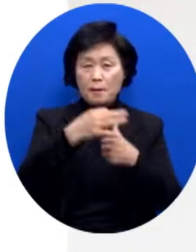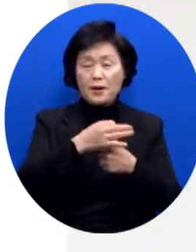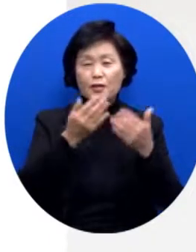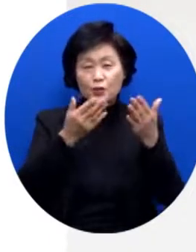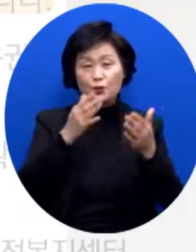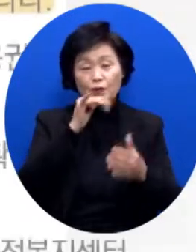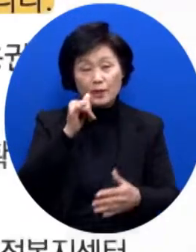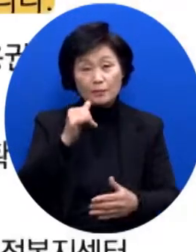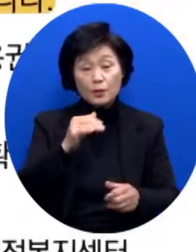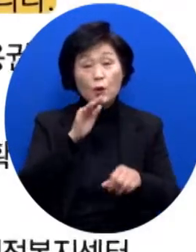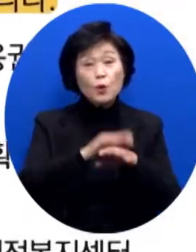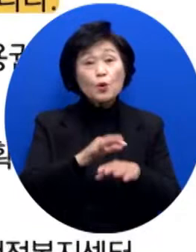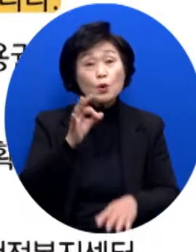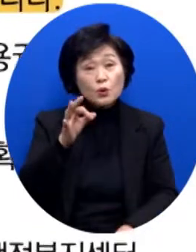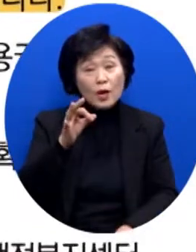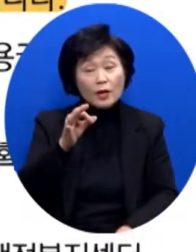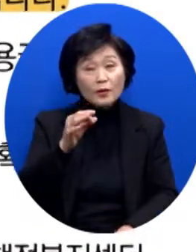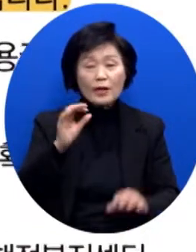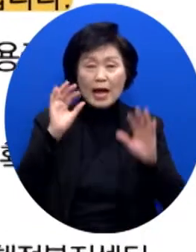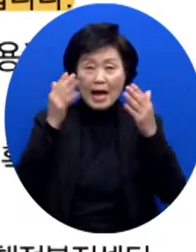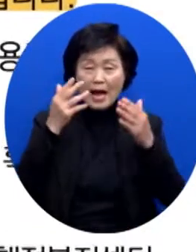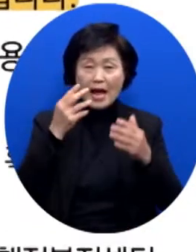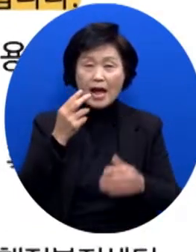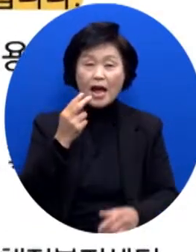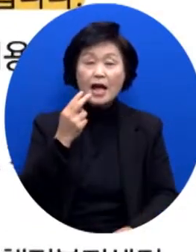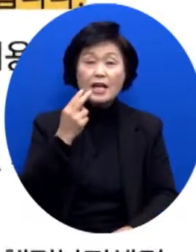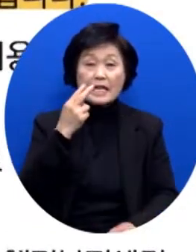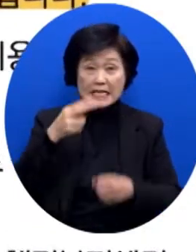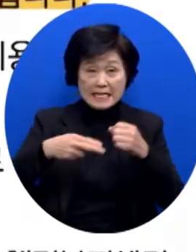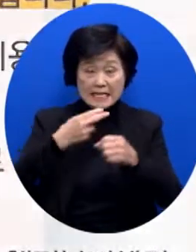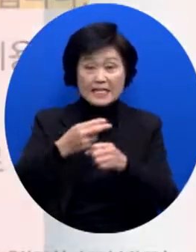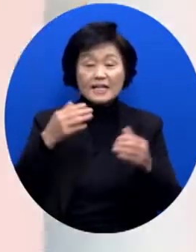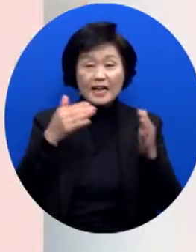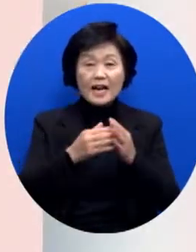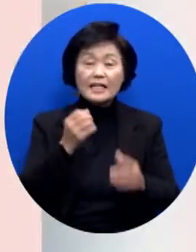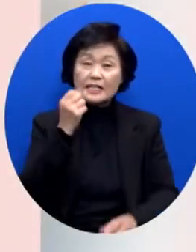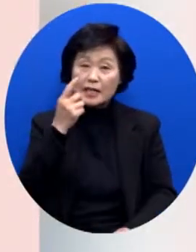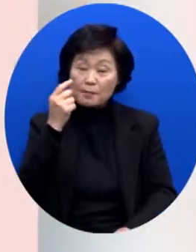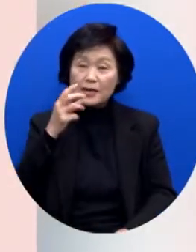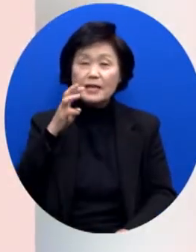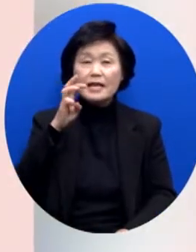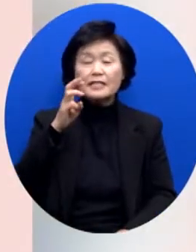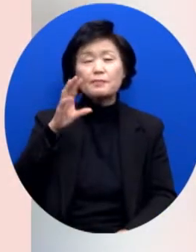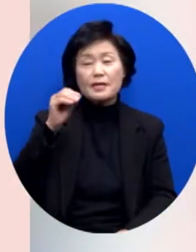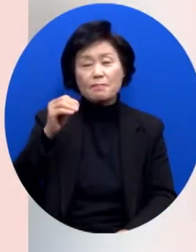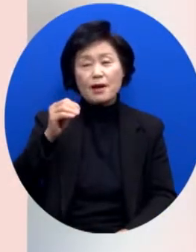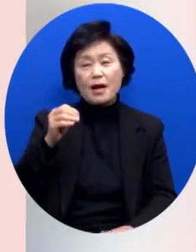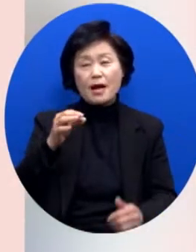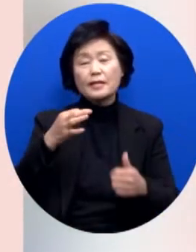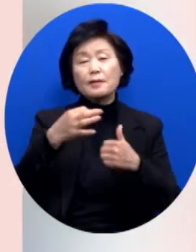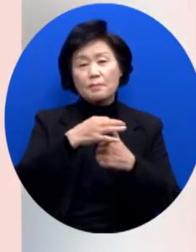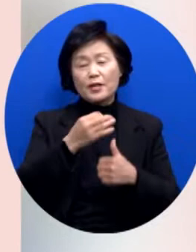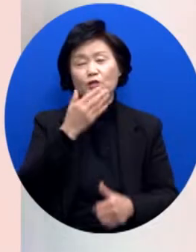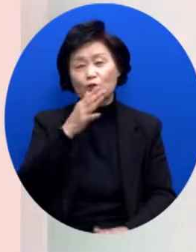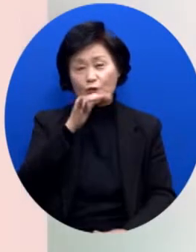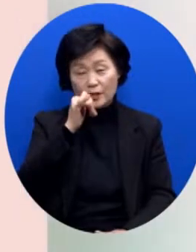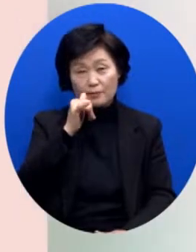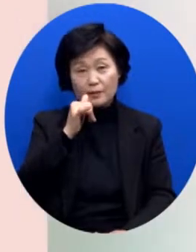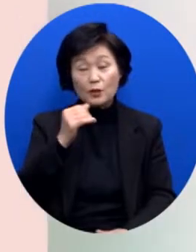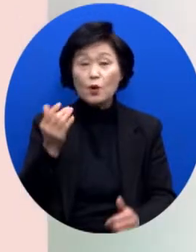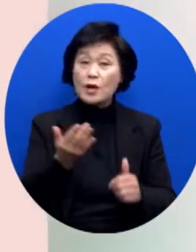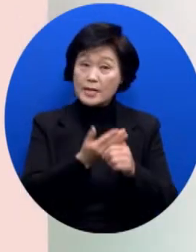아이가 두 돌이 될 때까지 매달 30만원씩 지급됩니다 기존에 있던 양육비 대상도 확대됩니다